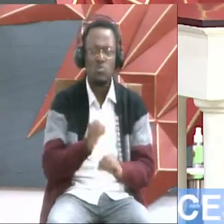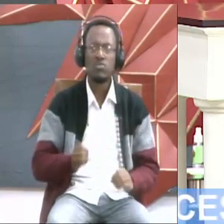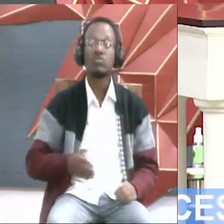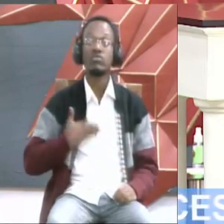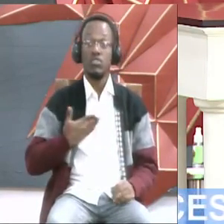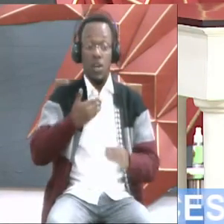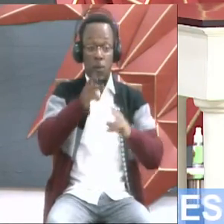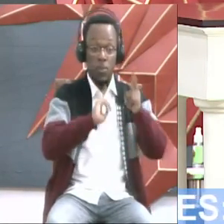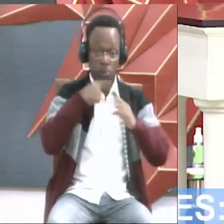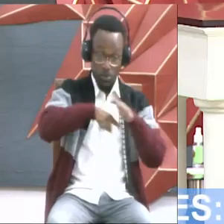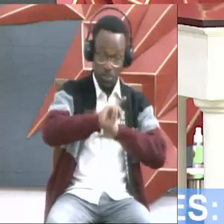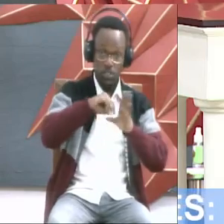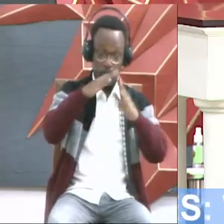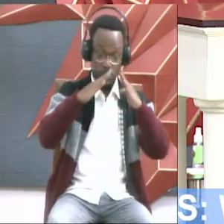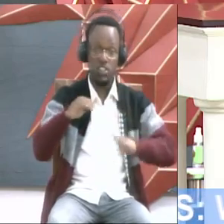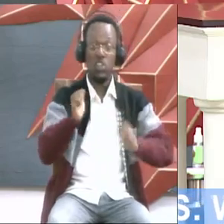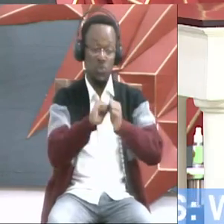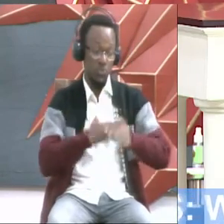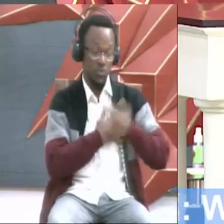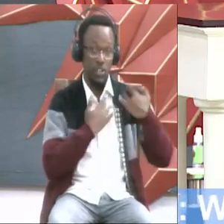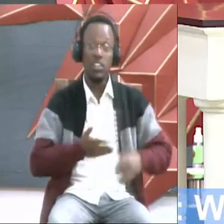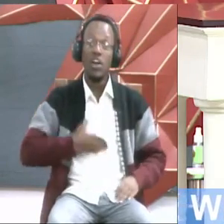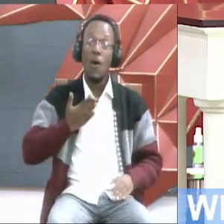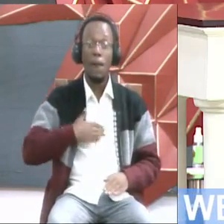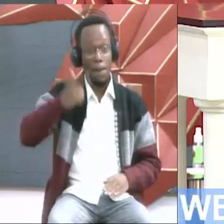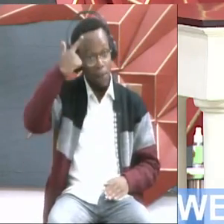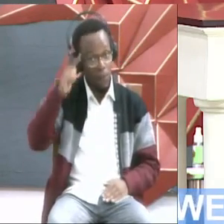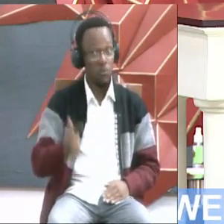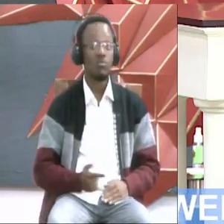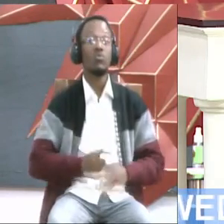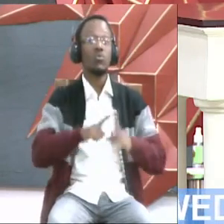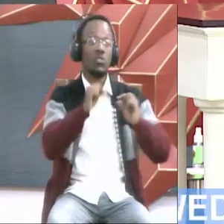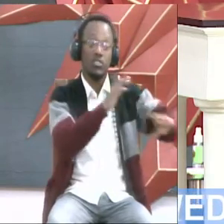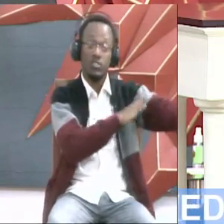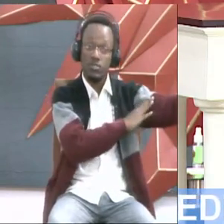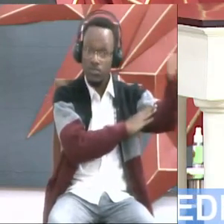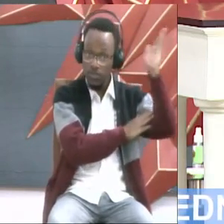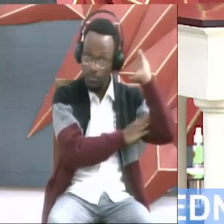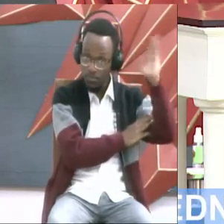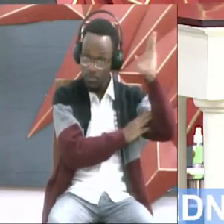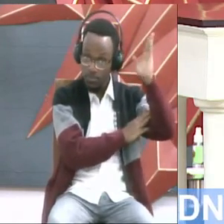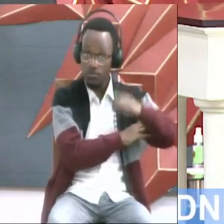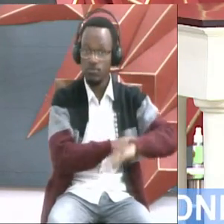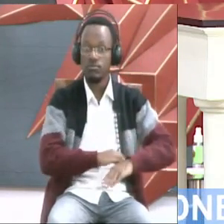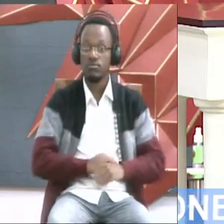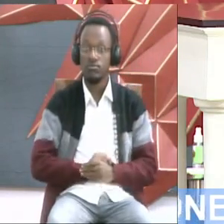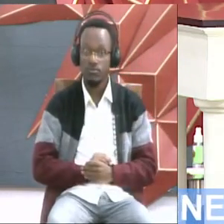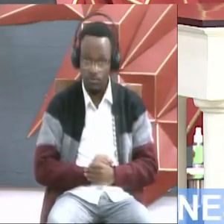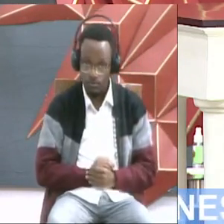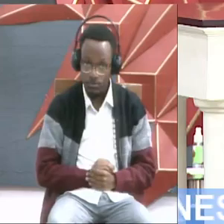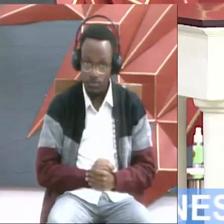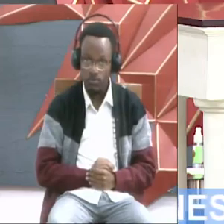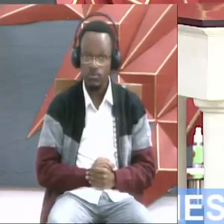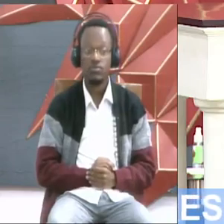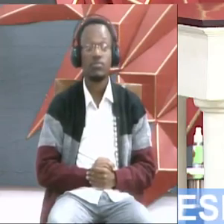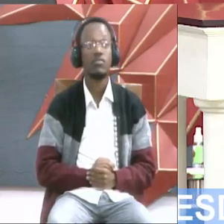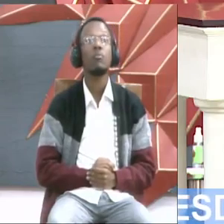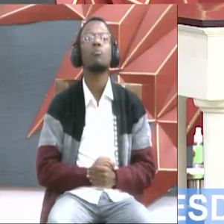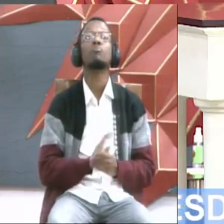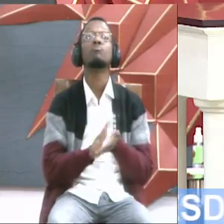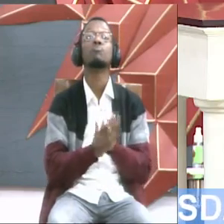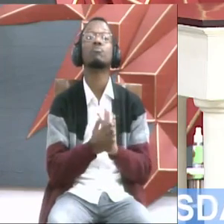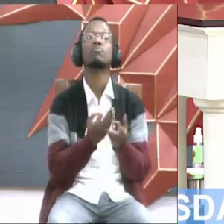umutima ukunze banezererewe ijambo y'Imana bashikirizwa uwo mwanya barabohogwa.